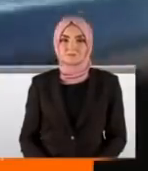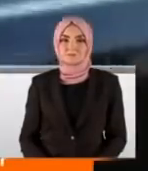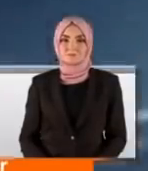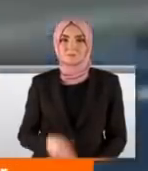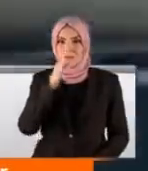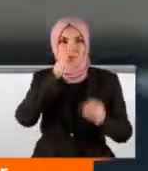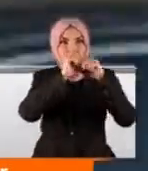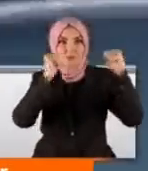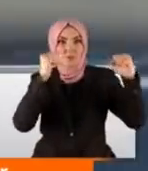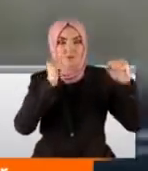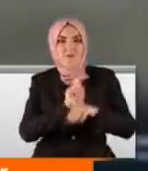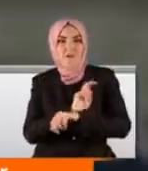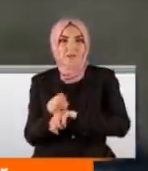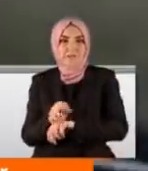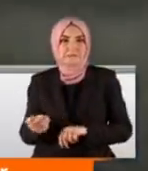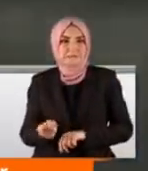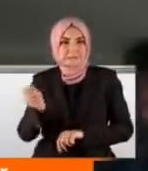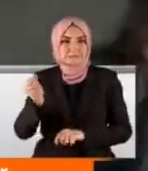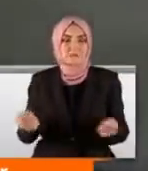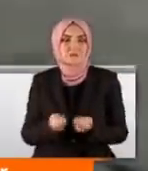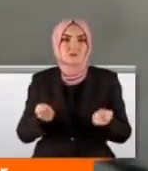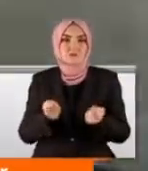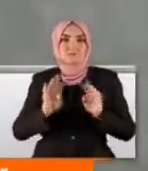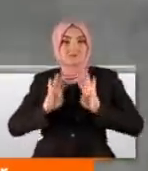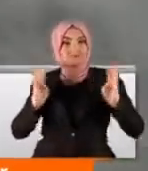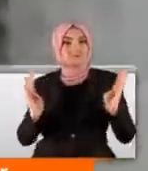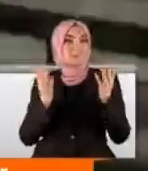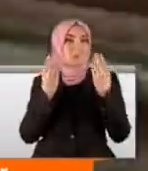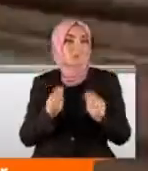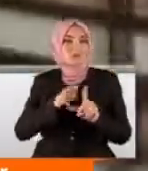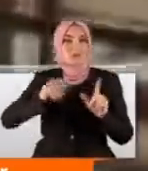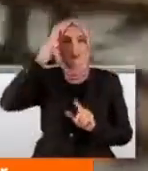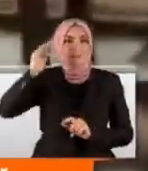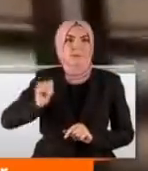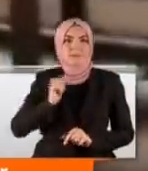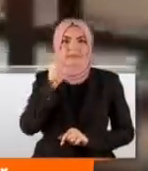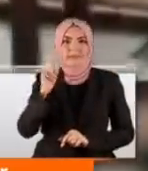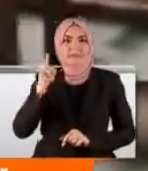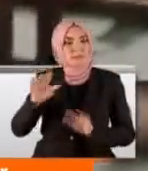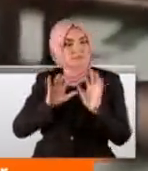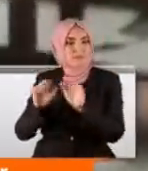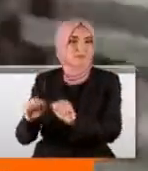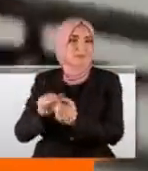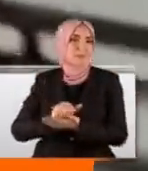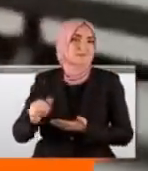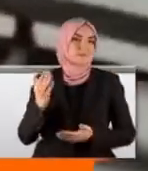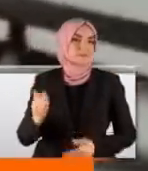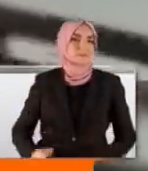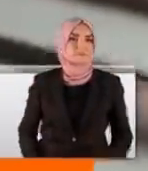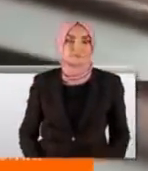Camdan atladılar, kaçmaya çalıştılar. Etrafları sarılmıştı. Jandarma hepsini tek tek yakaladı.